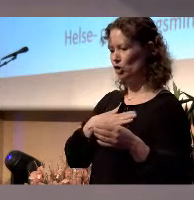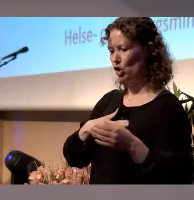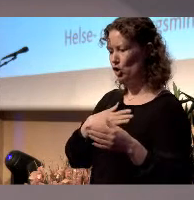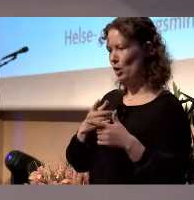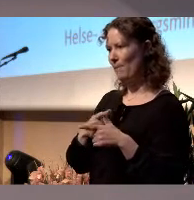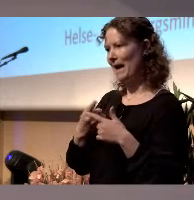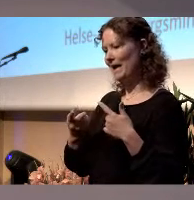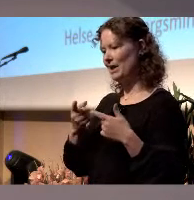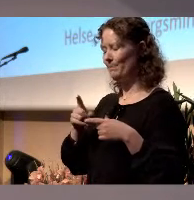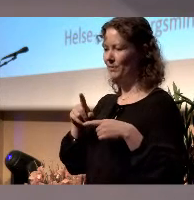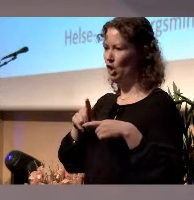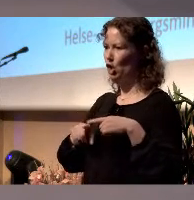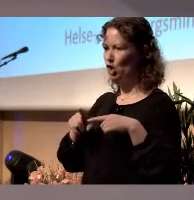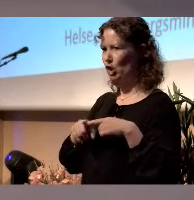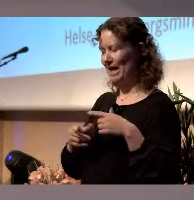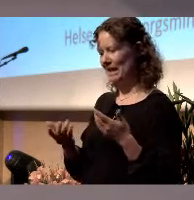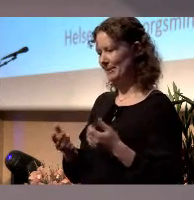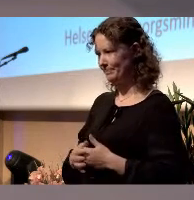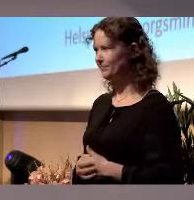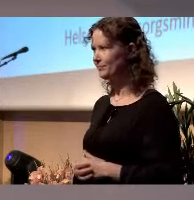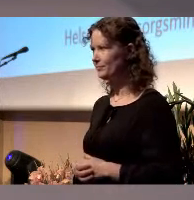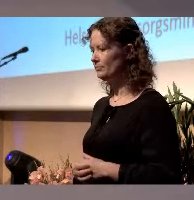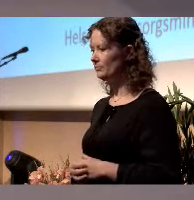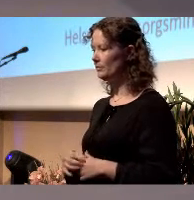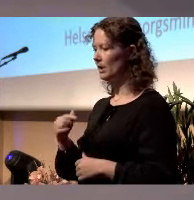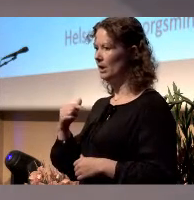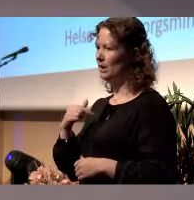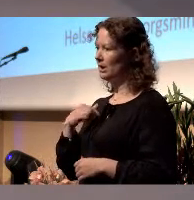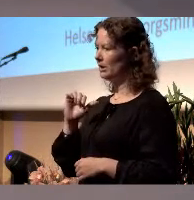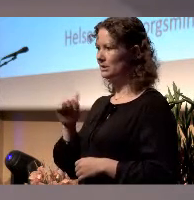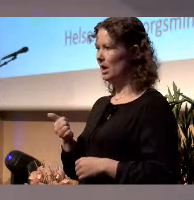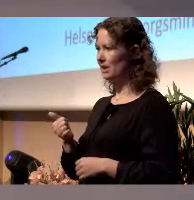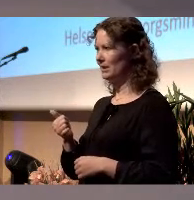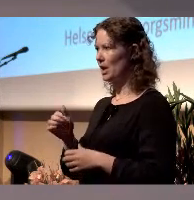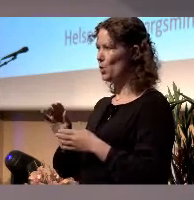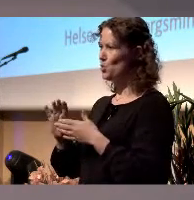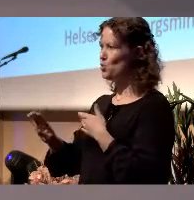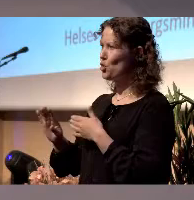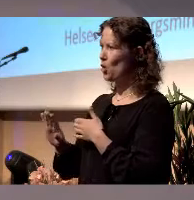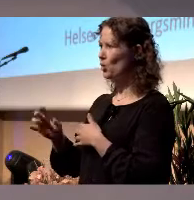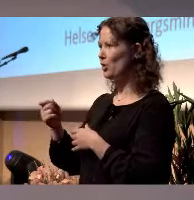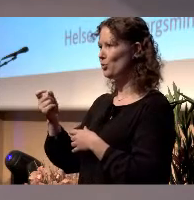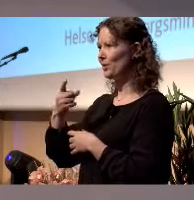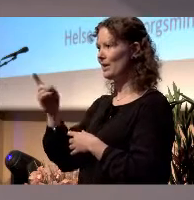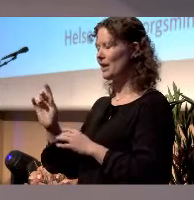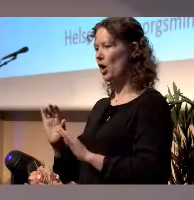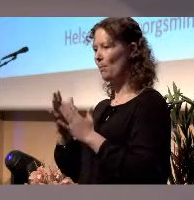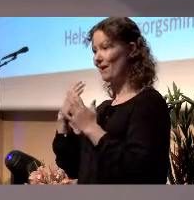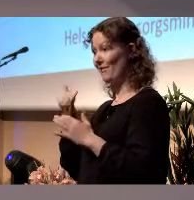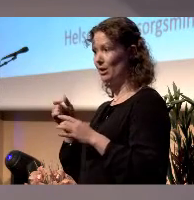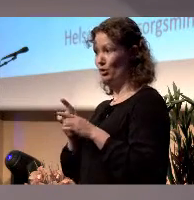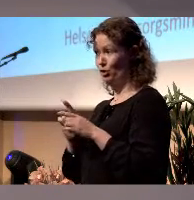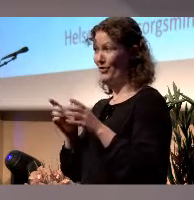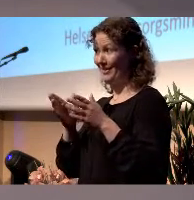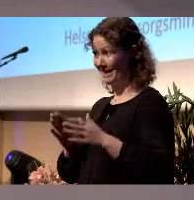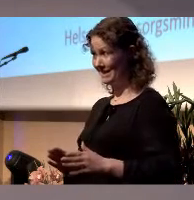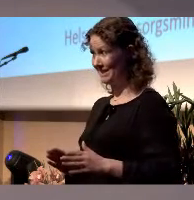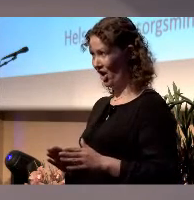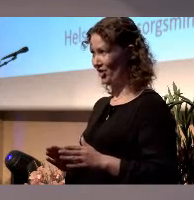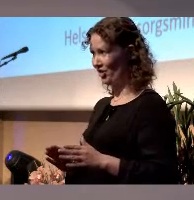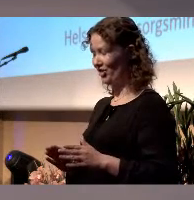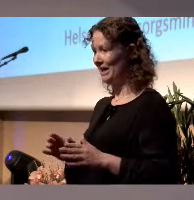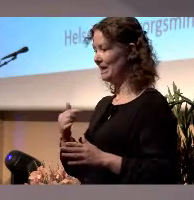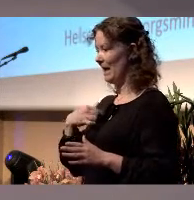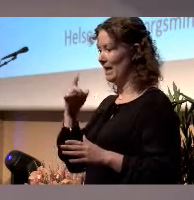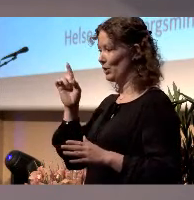eller lyter. Jeg skal ikke utelukke at noen av dere har opplevd å være i denne tilstanden. Jeg